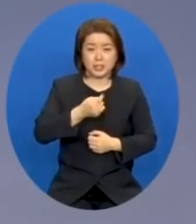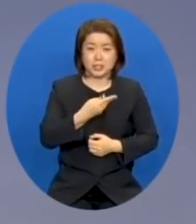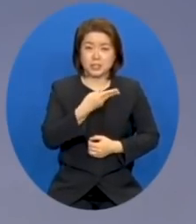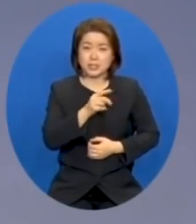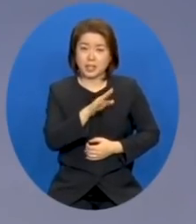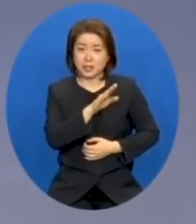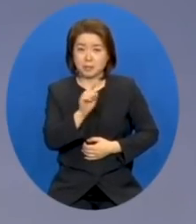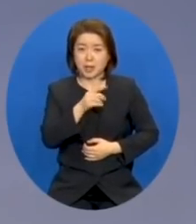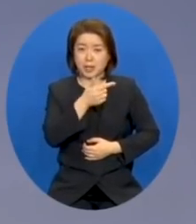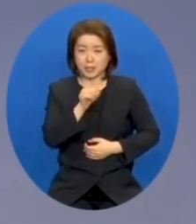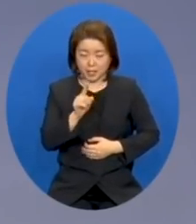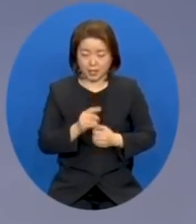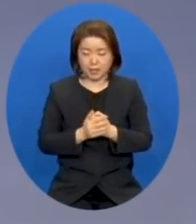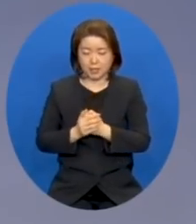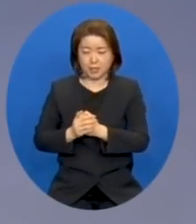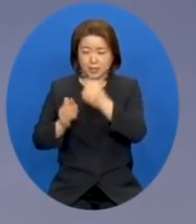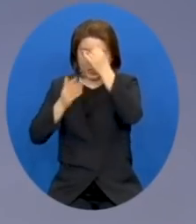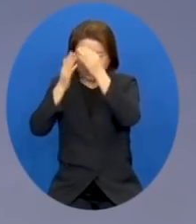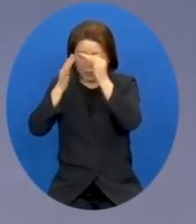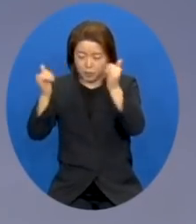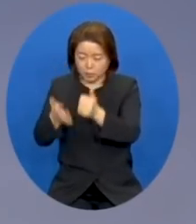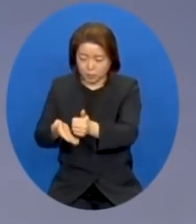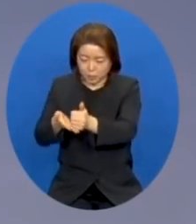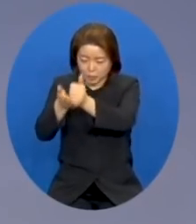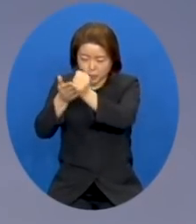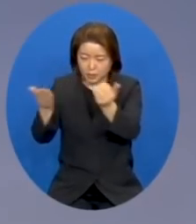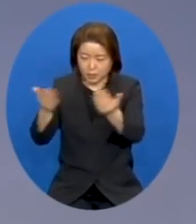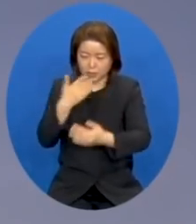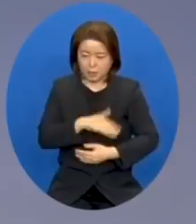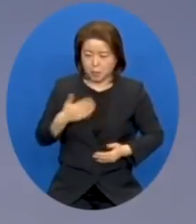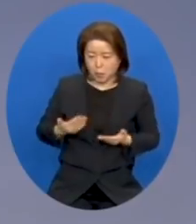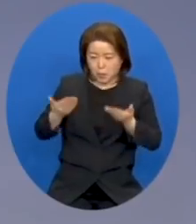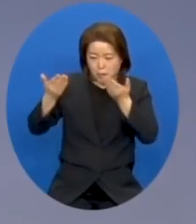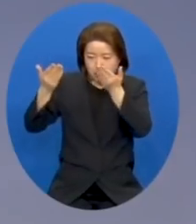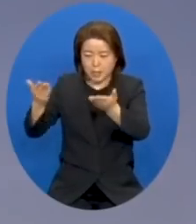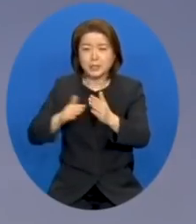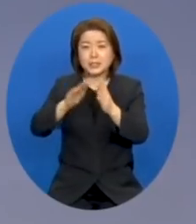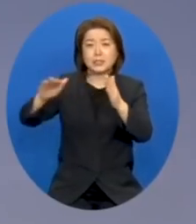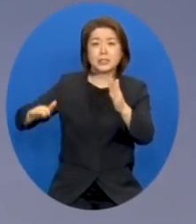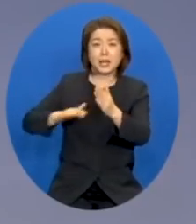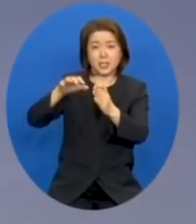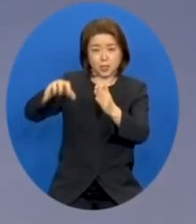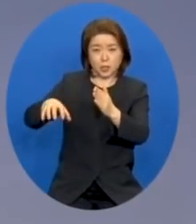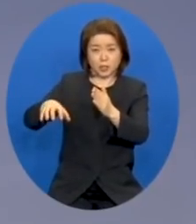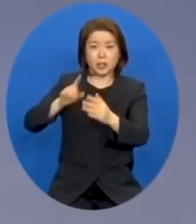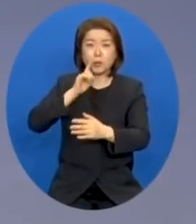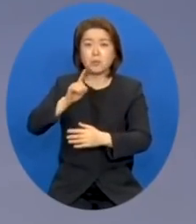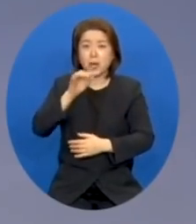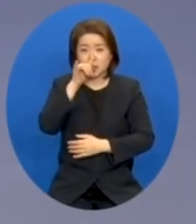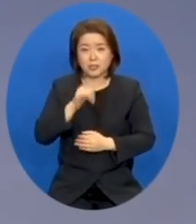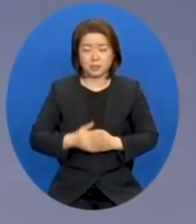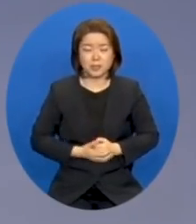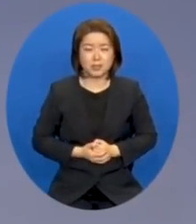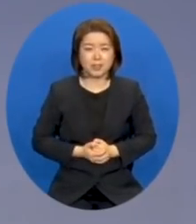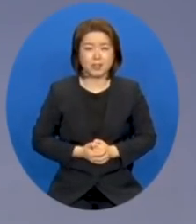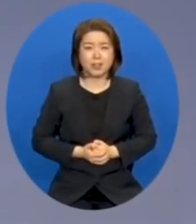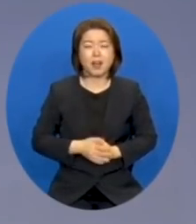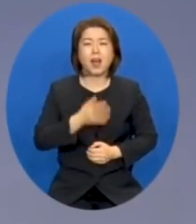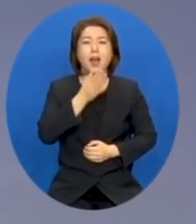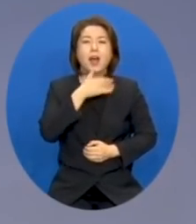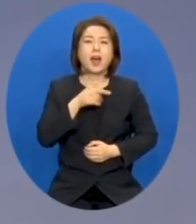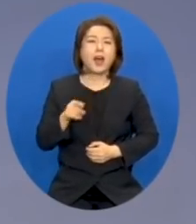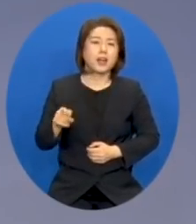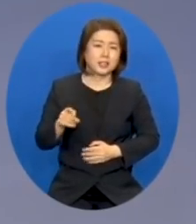알을 성도들을 섬기는 일에 몸을 바친 가정입니다 이렇게 표현을 한 겁니다 아 이